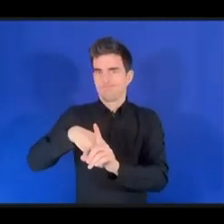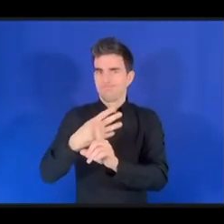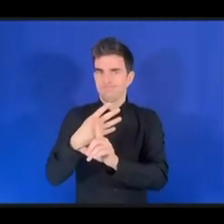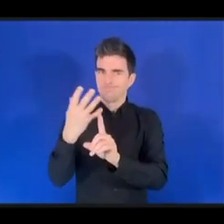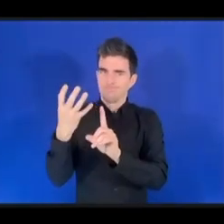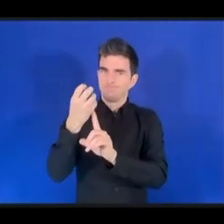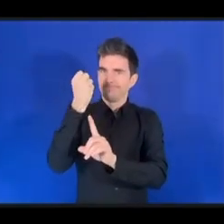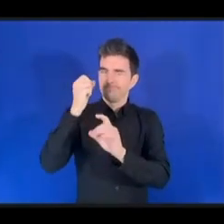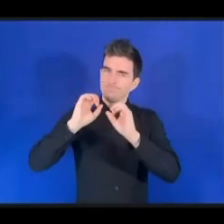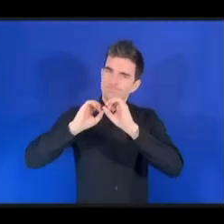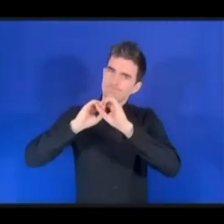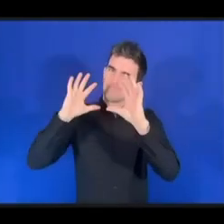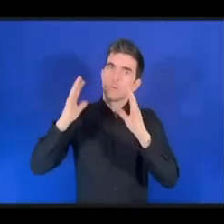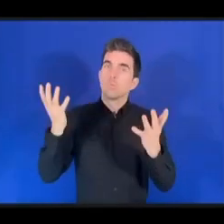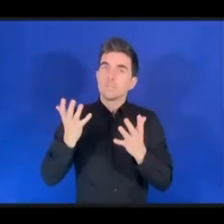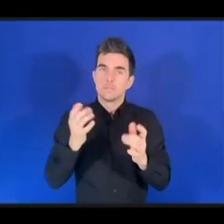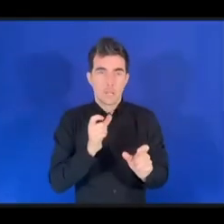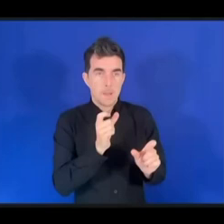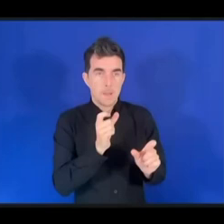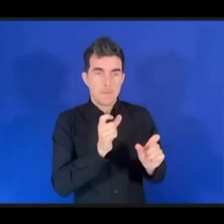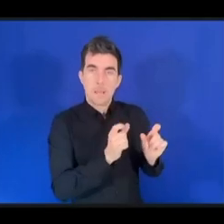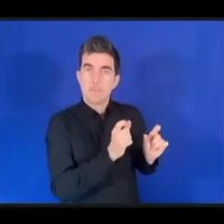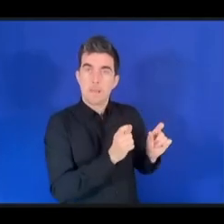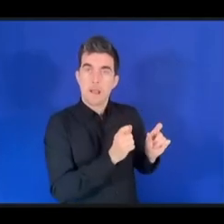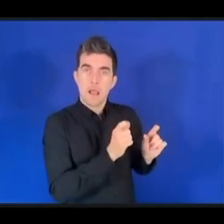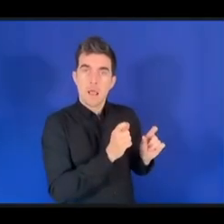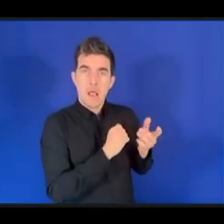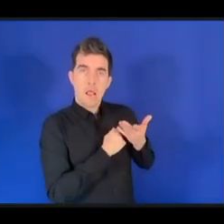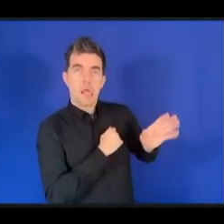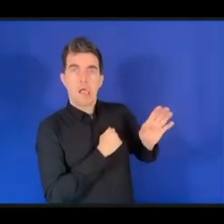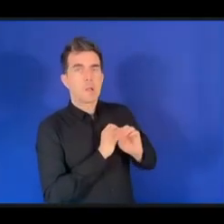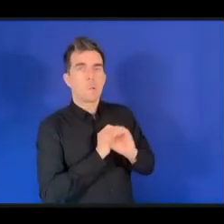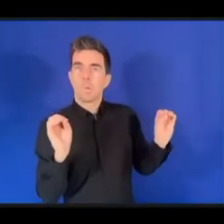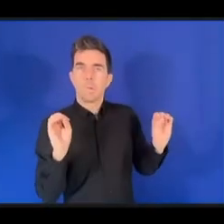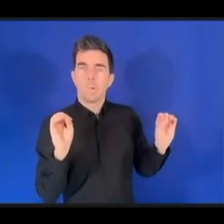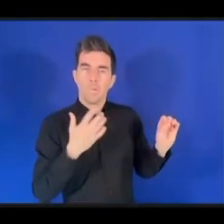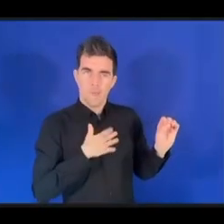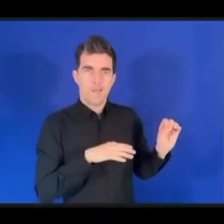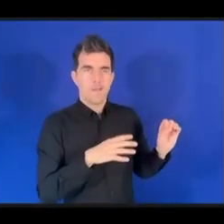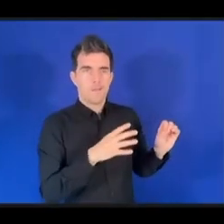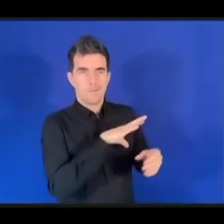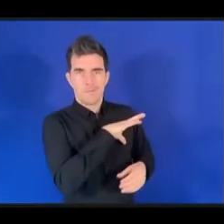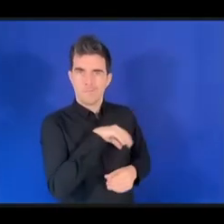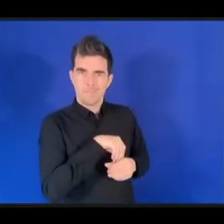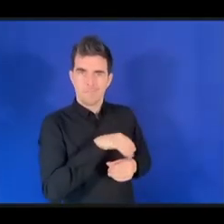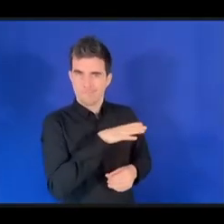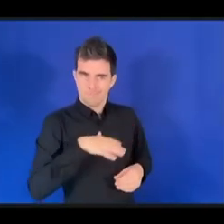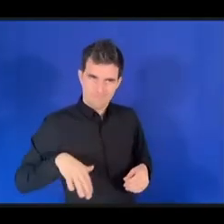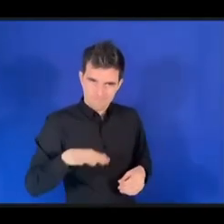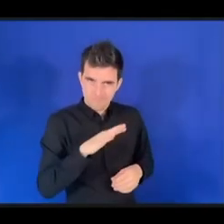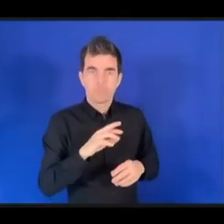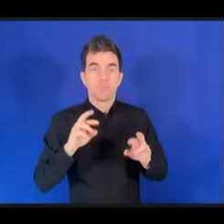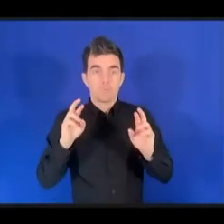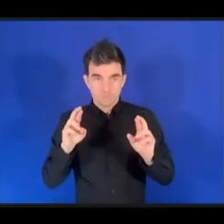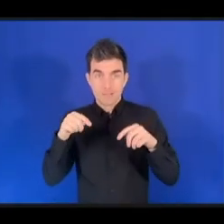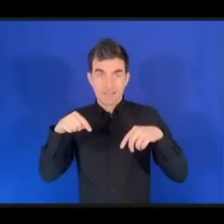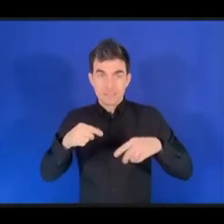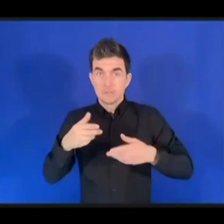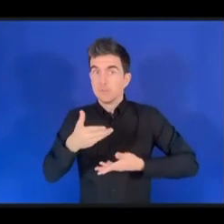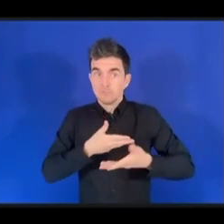さて京都は年を超えて日本の都でございまし